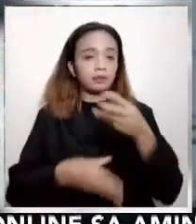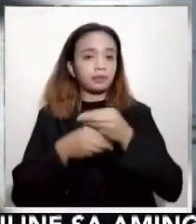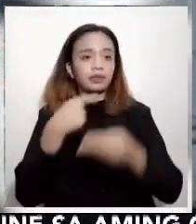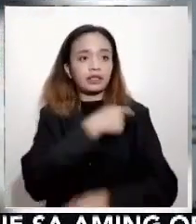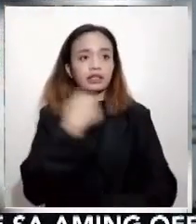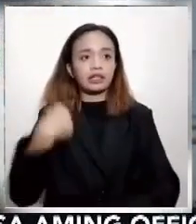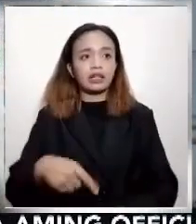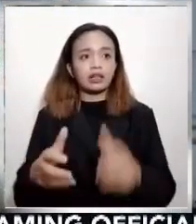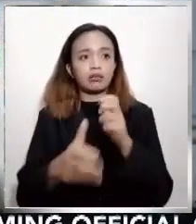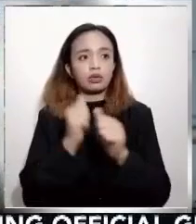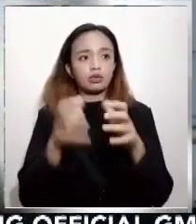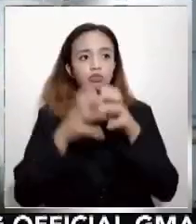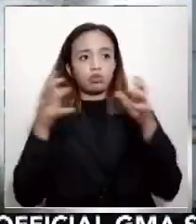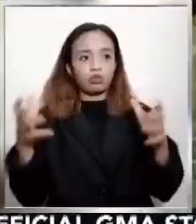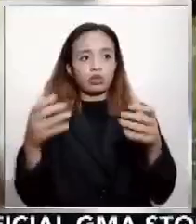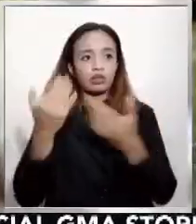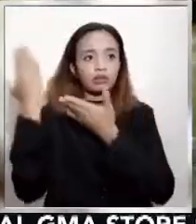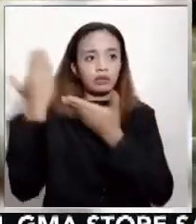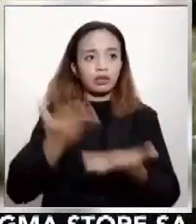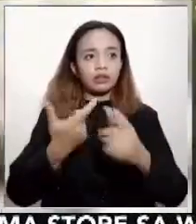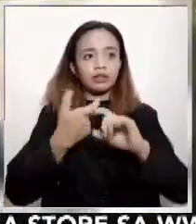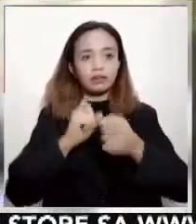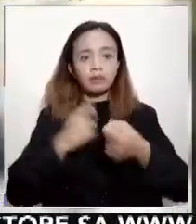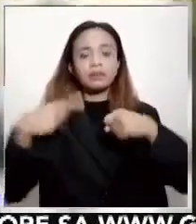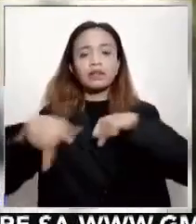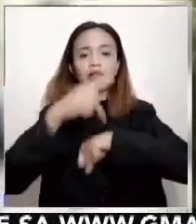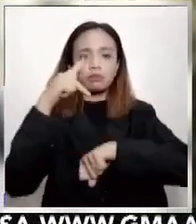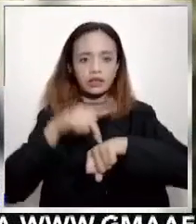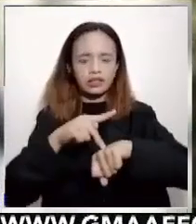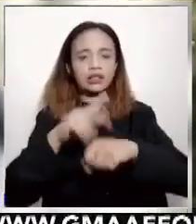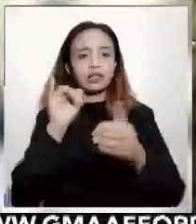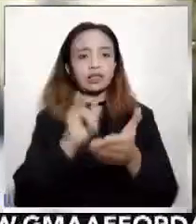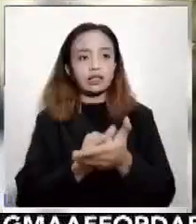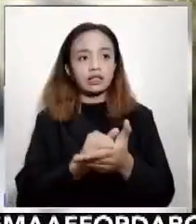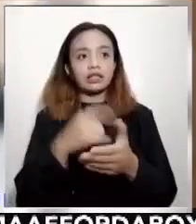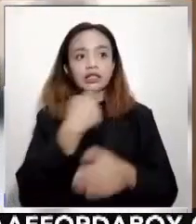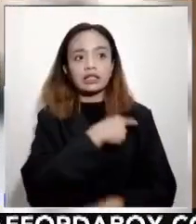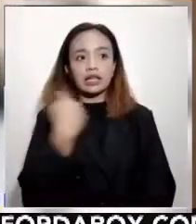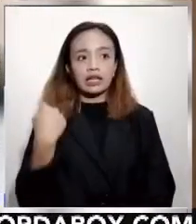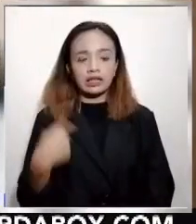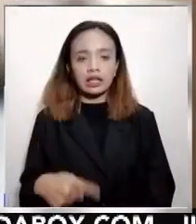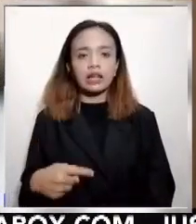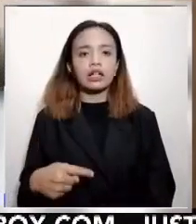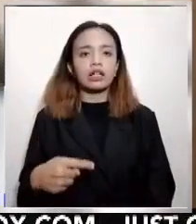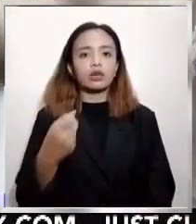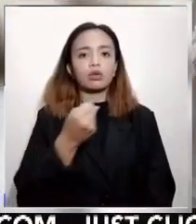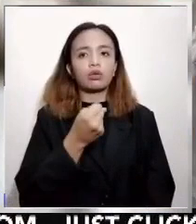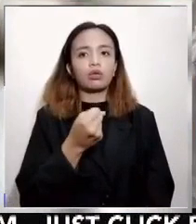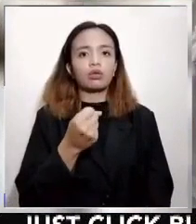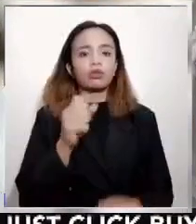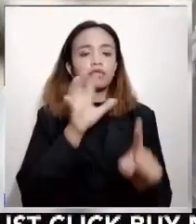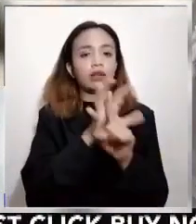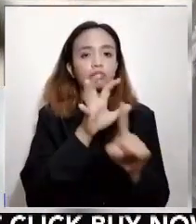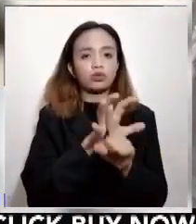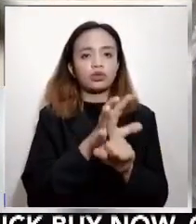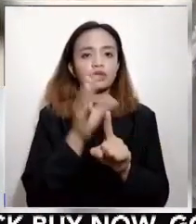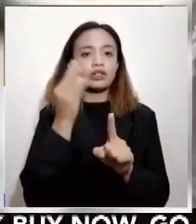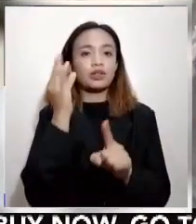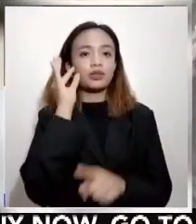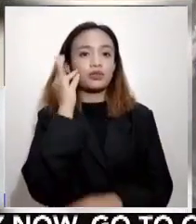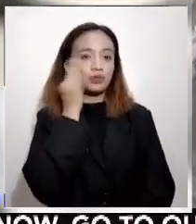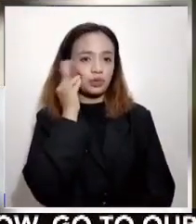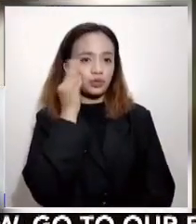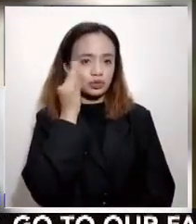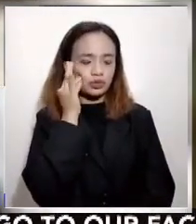ng mga produkto mula sa Pilipinas. Patok daw sa China ang ilang uri ng prutas mula sa bansa. Inaayos na rin daw